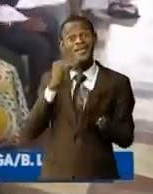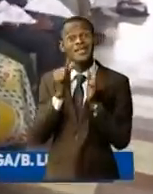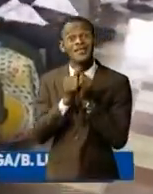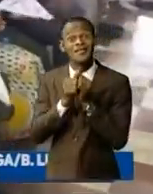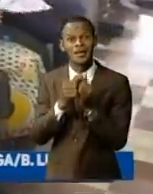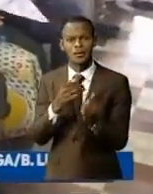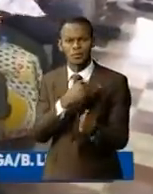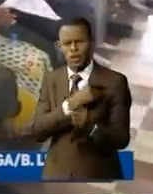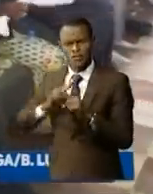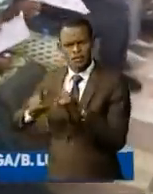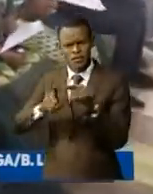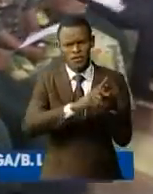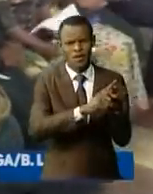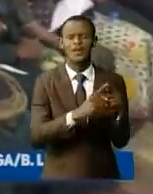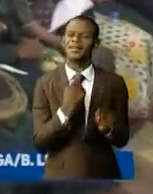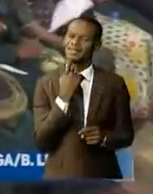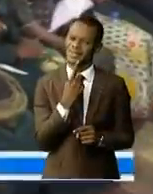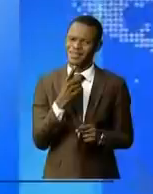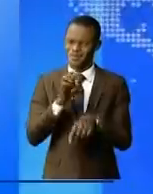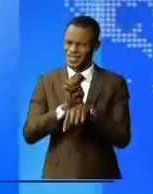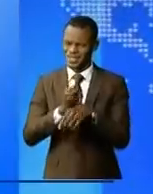église est et demeura politique.